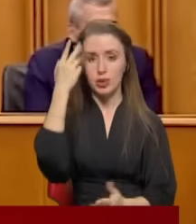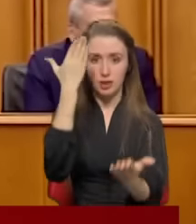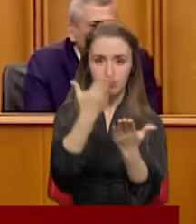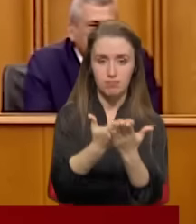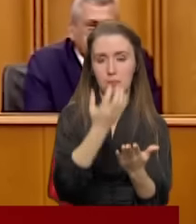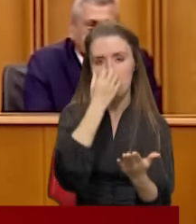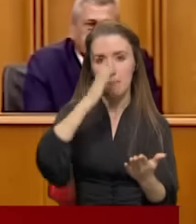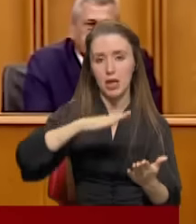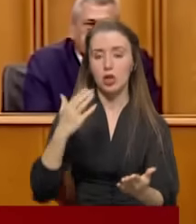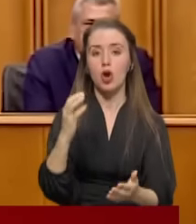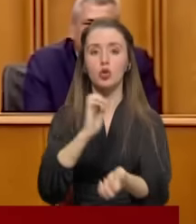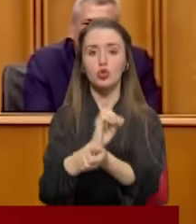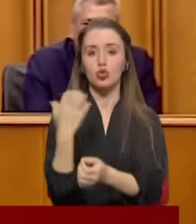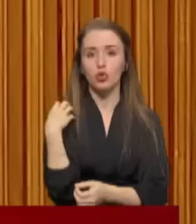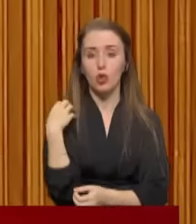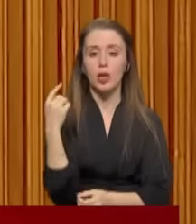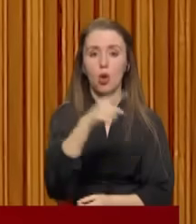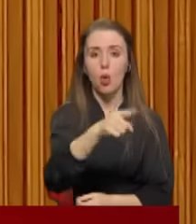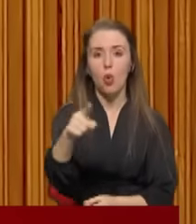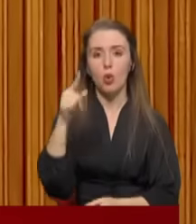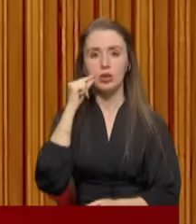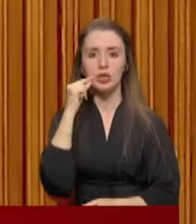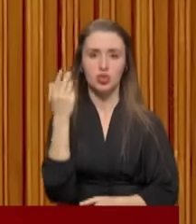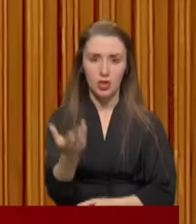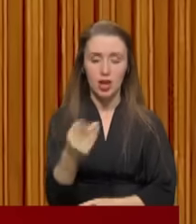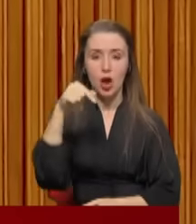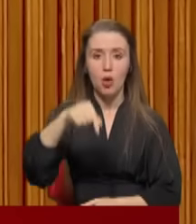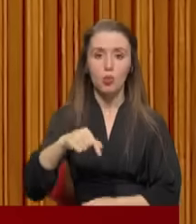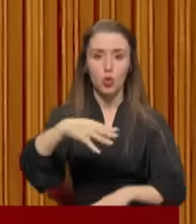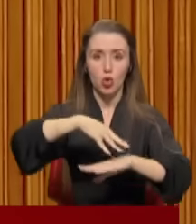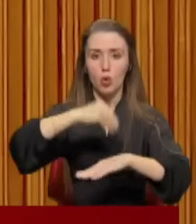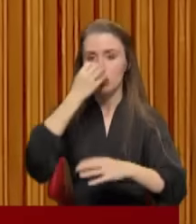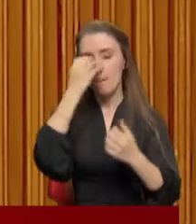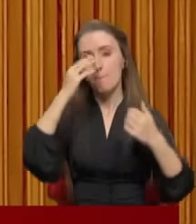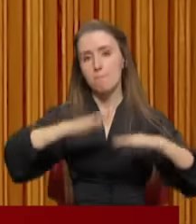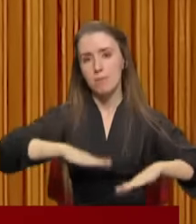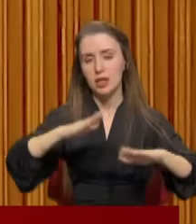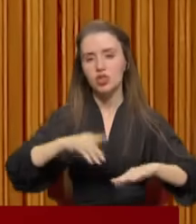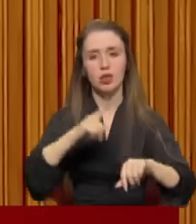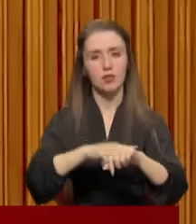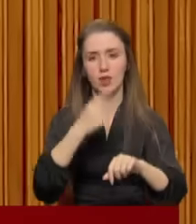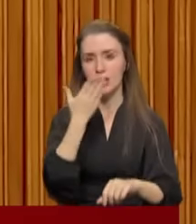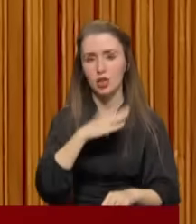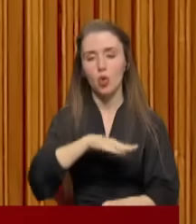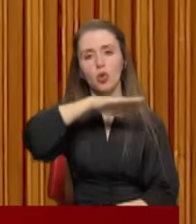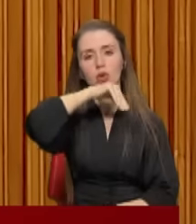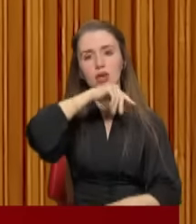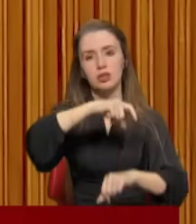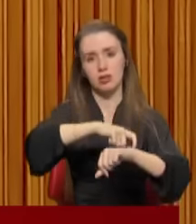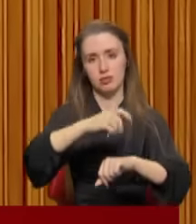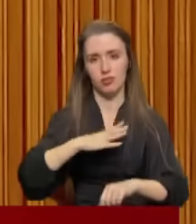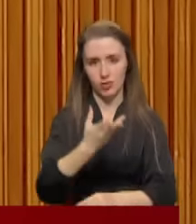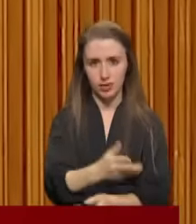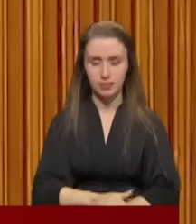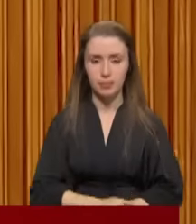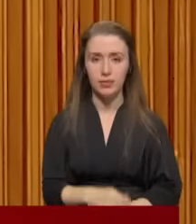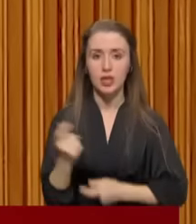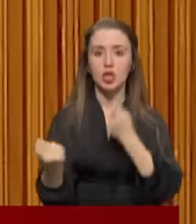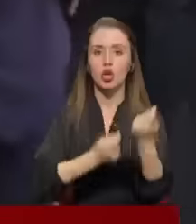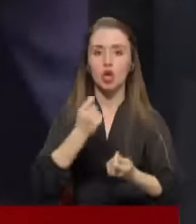Tutuklu komutanlar, Çetin Doğan gibi kişilerin bu komisyonu bekleyebilecek ne vakti ne dayanacak takati vardır.